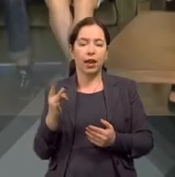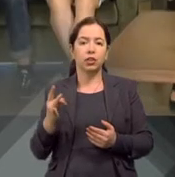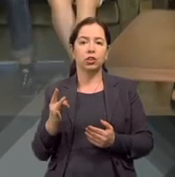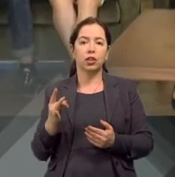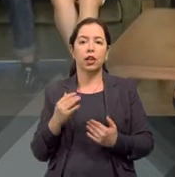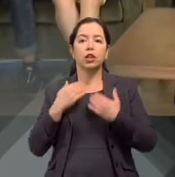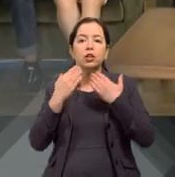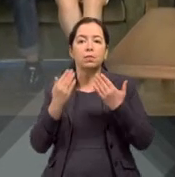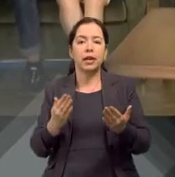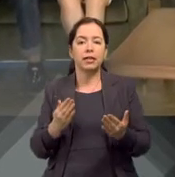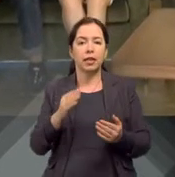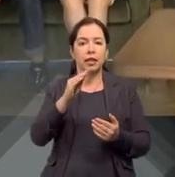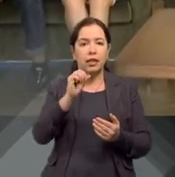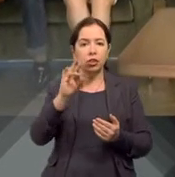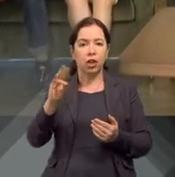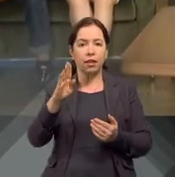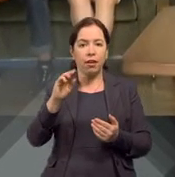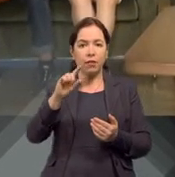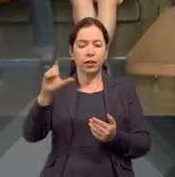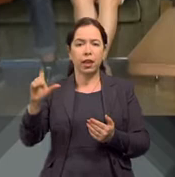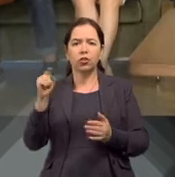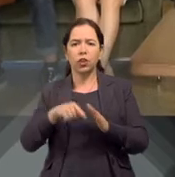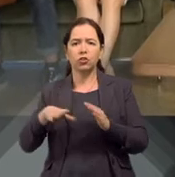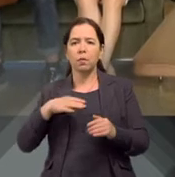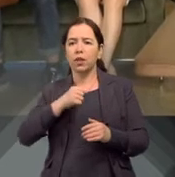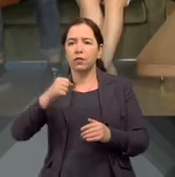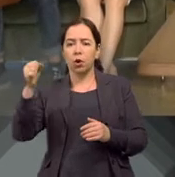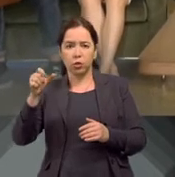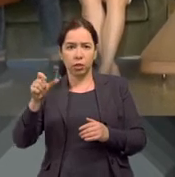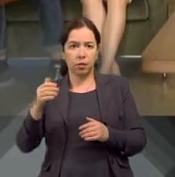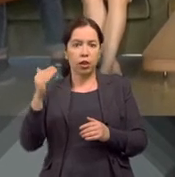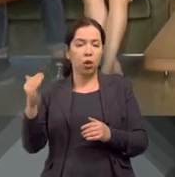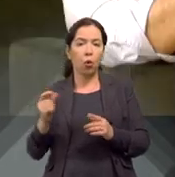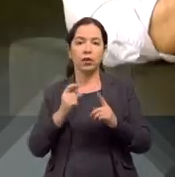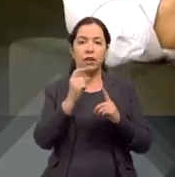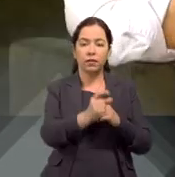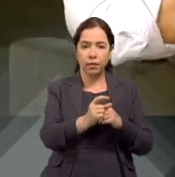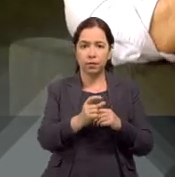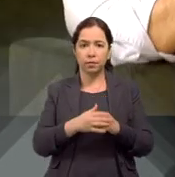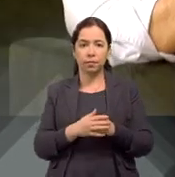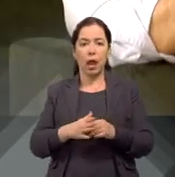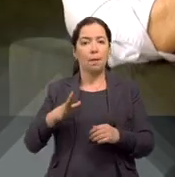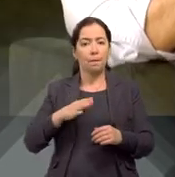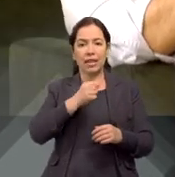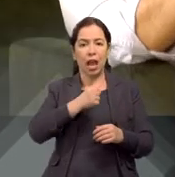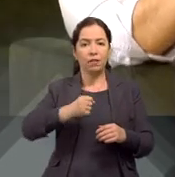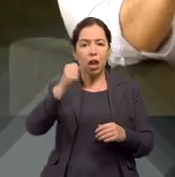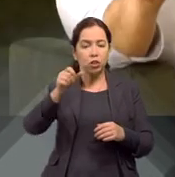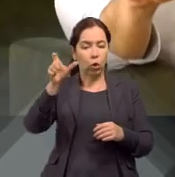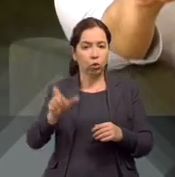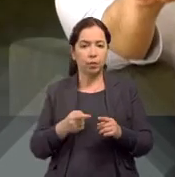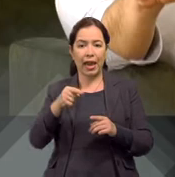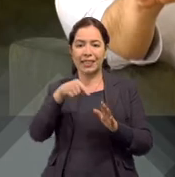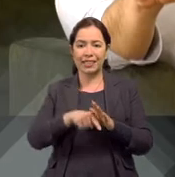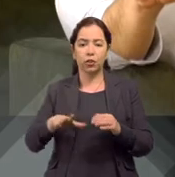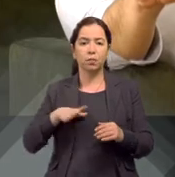взрослости. Сегодня это слово прозвучало один раз. Один раз. И это слово такое. Он сказал, что быть взрослым – это значит быть